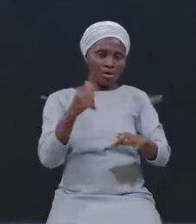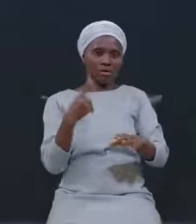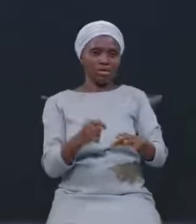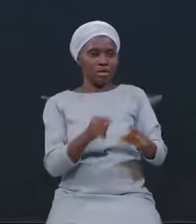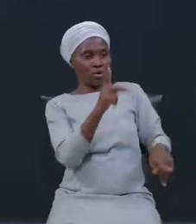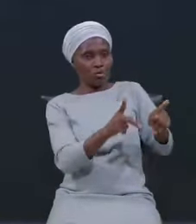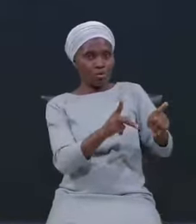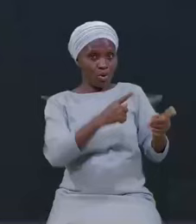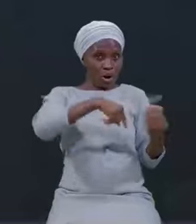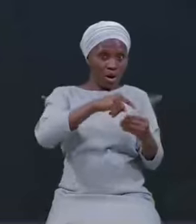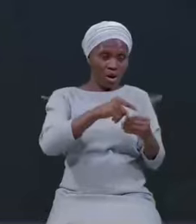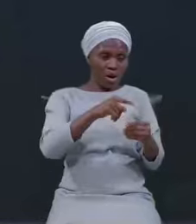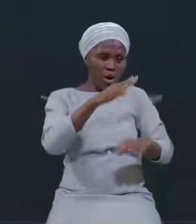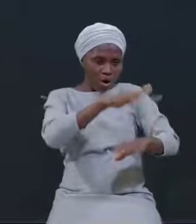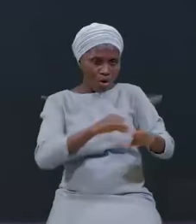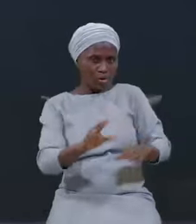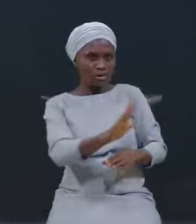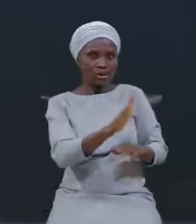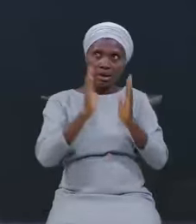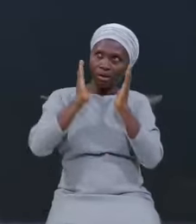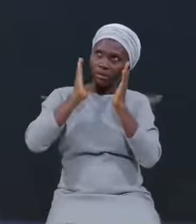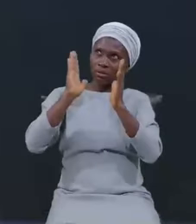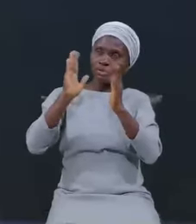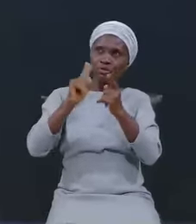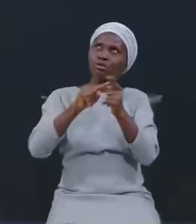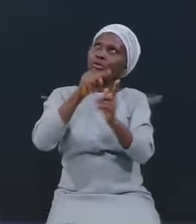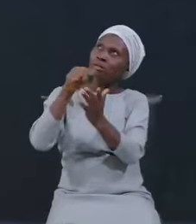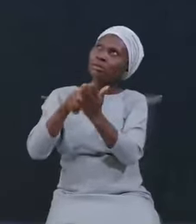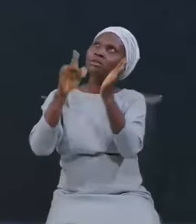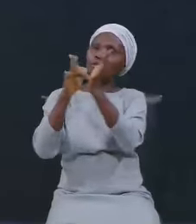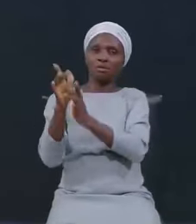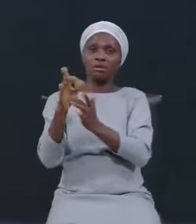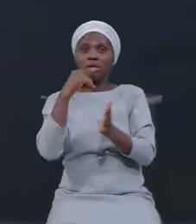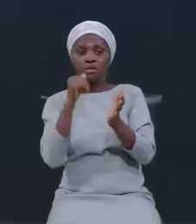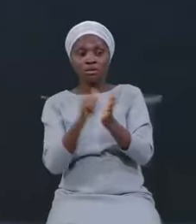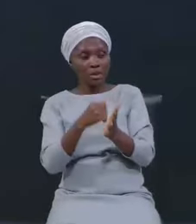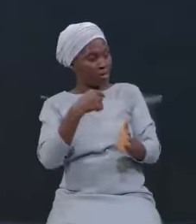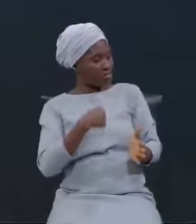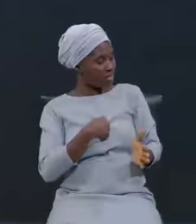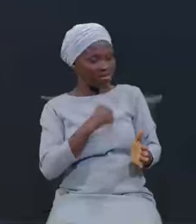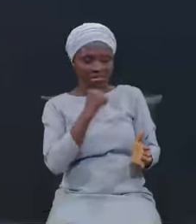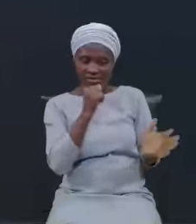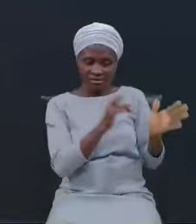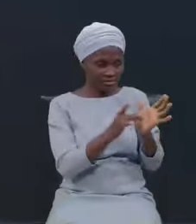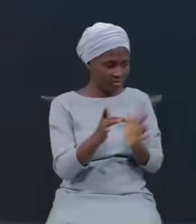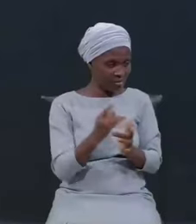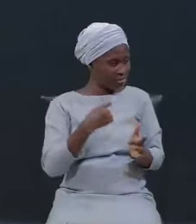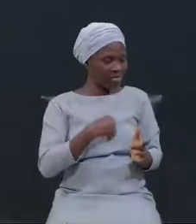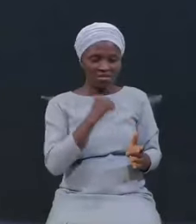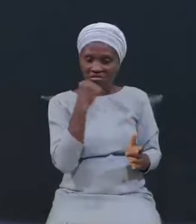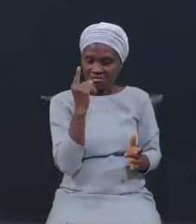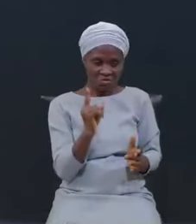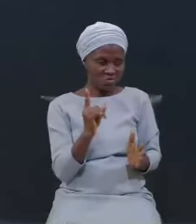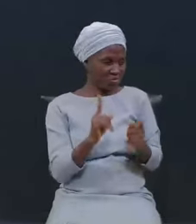ce Jésus et il disait, je ne suis pas le sauveur, je ne suis pas celui qui va purifier vos péchés, qui va effacer